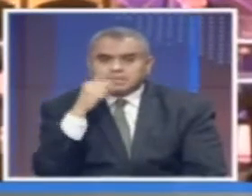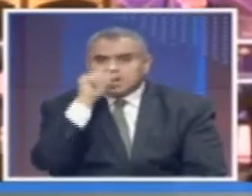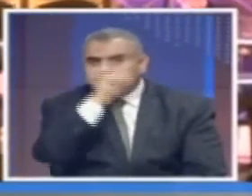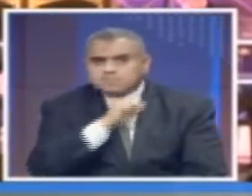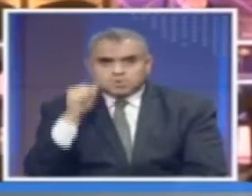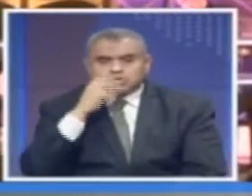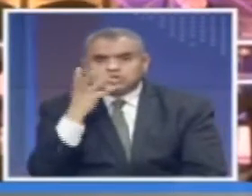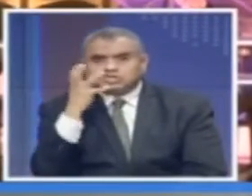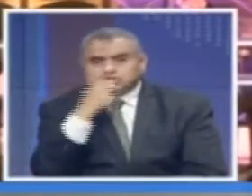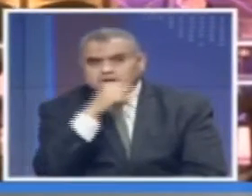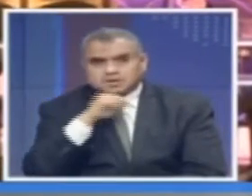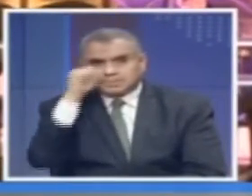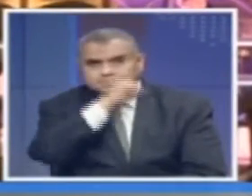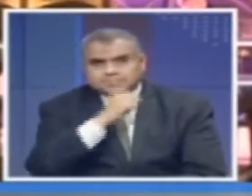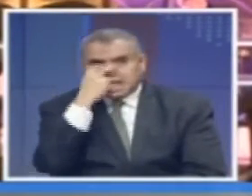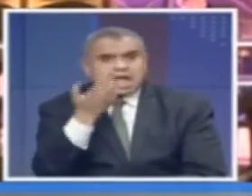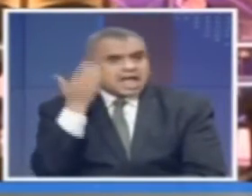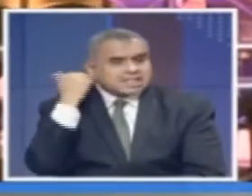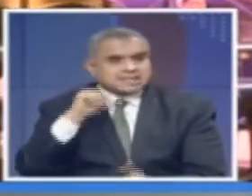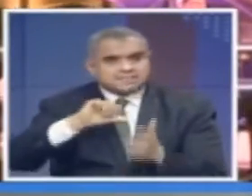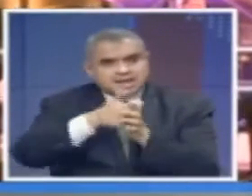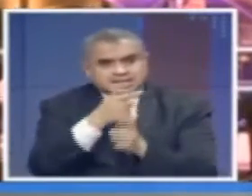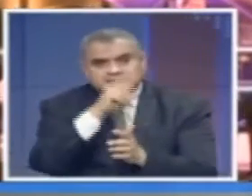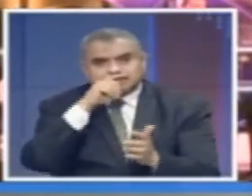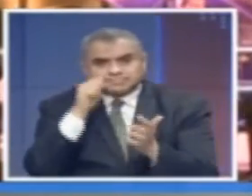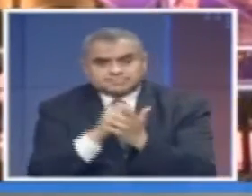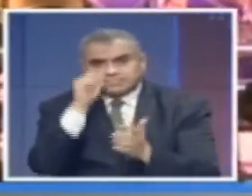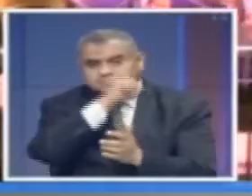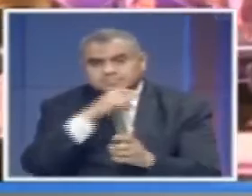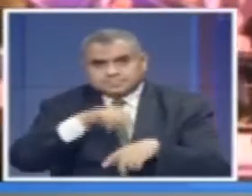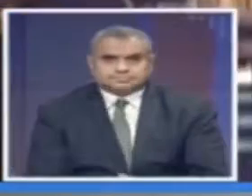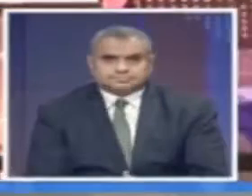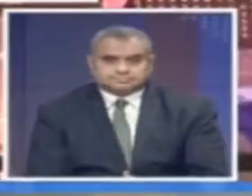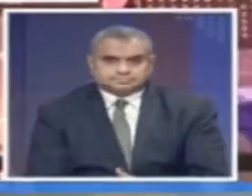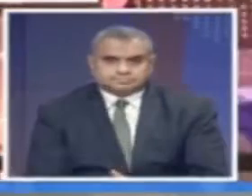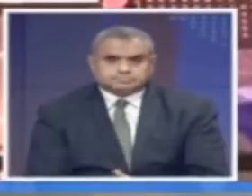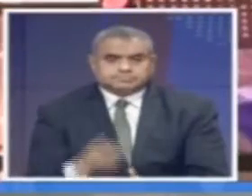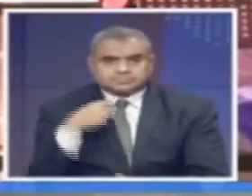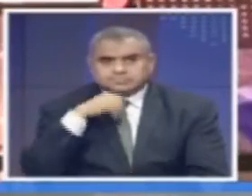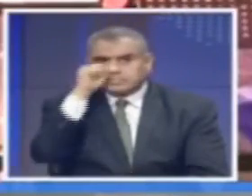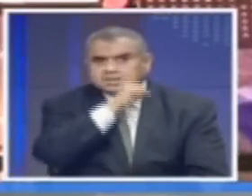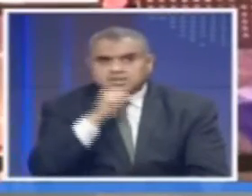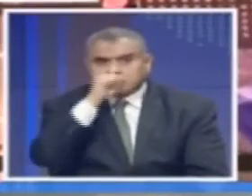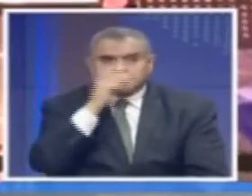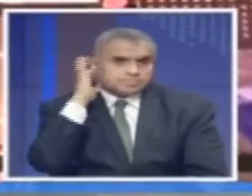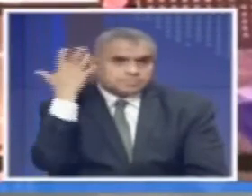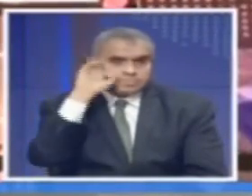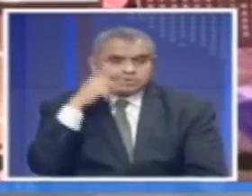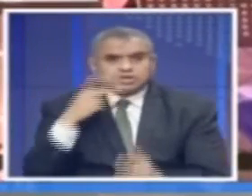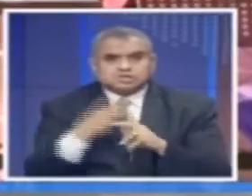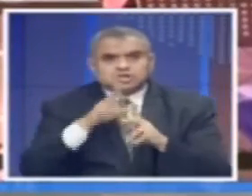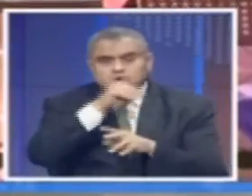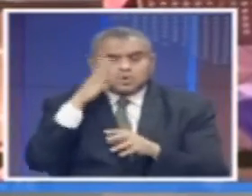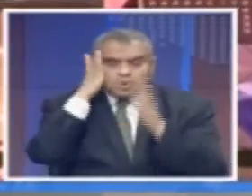الشباب، أغنيات تراثية ومعاصرة، ومونولوج على مسرح النافورة، مواهب فتية تشعل حماس